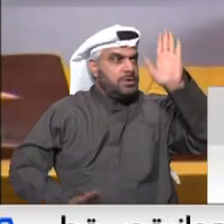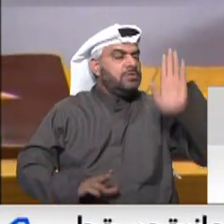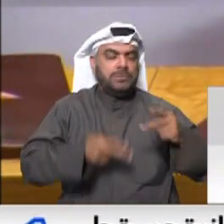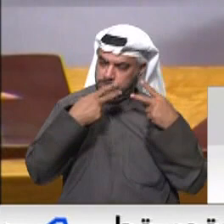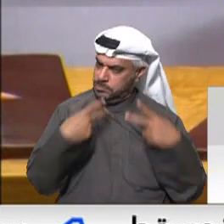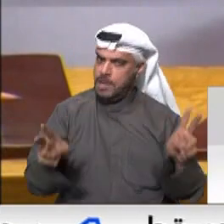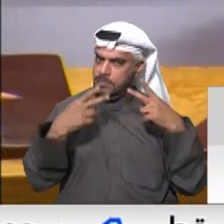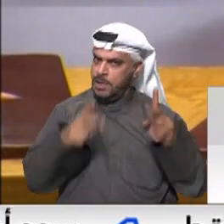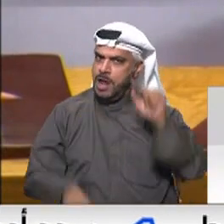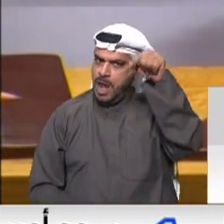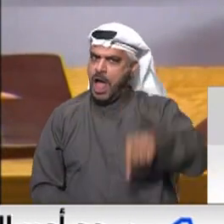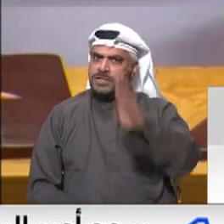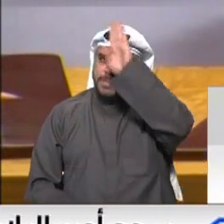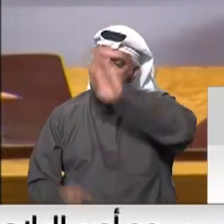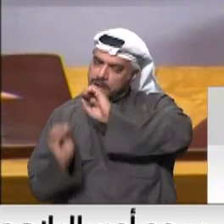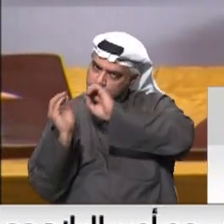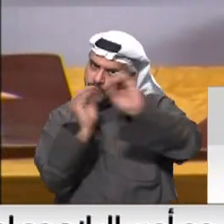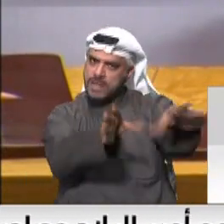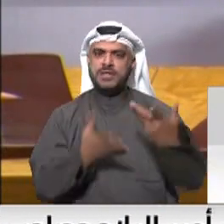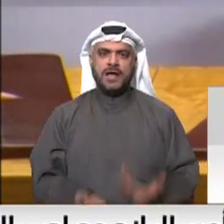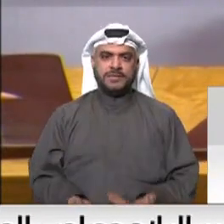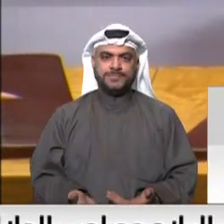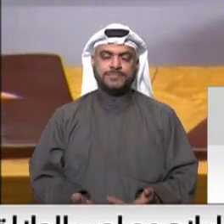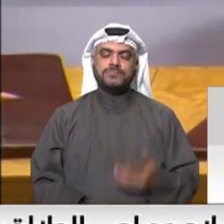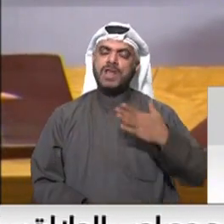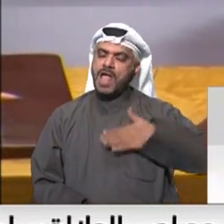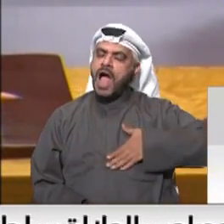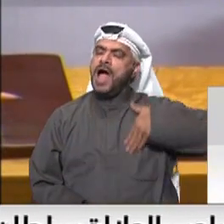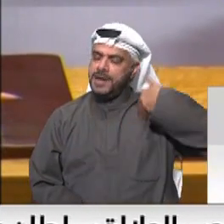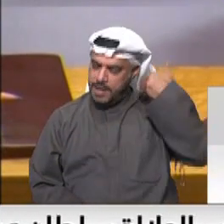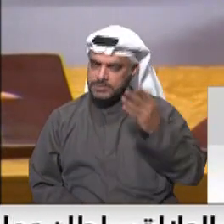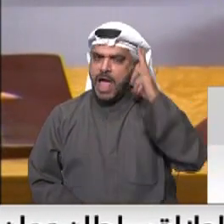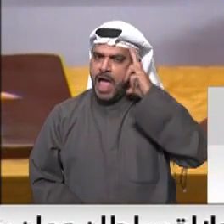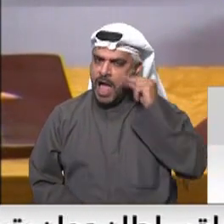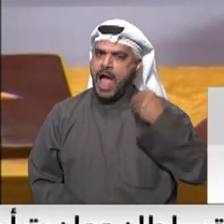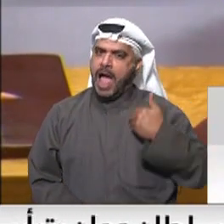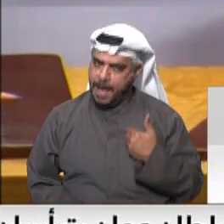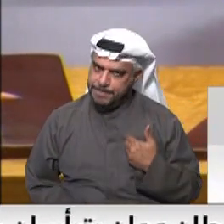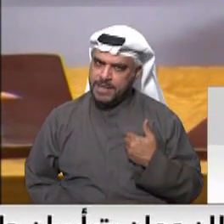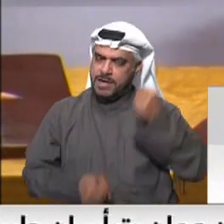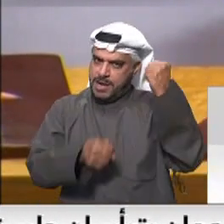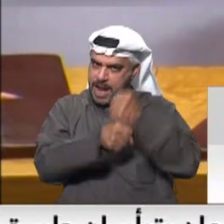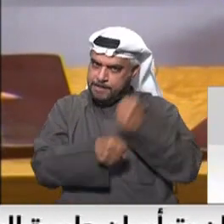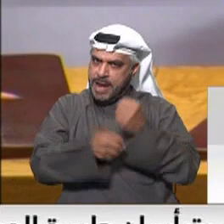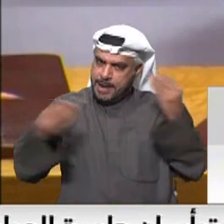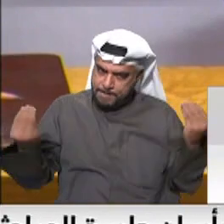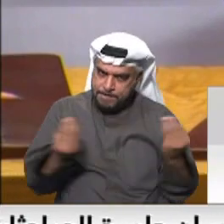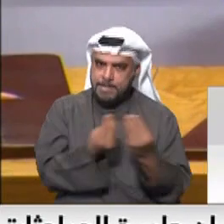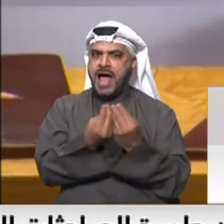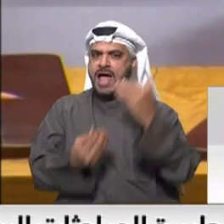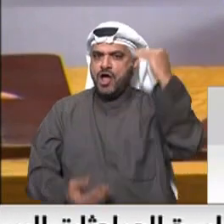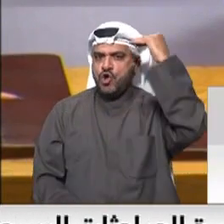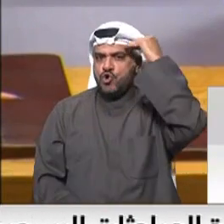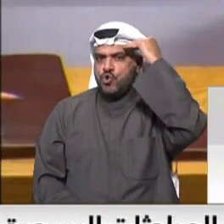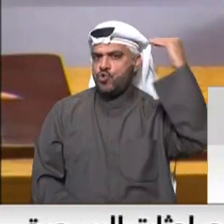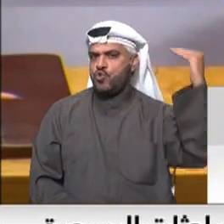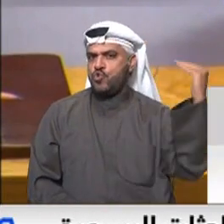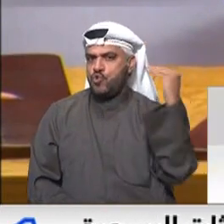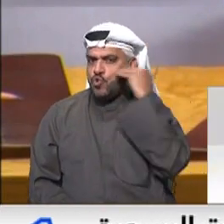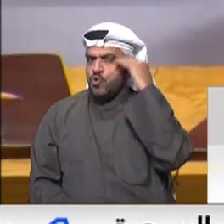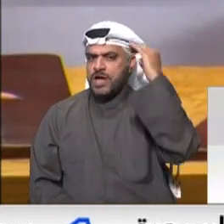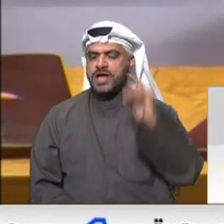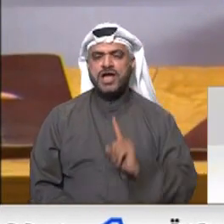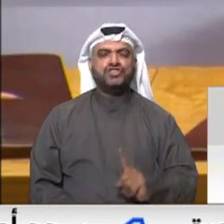المجلس حينها ونتطلع الى العمل مع جمهوريه كوريا التي ستراس المجلس في شهر